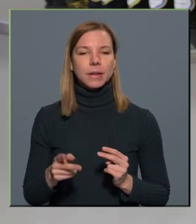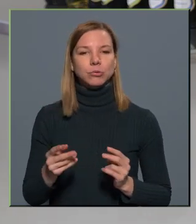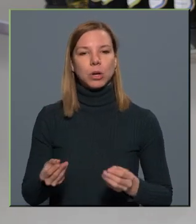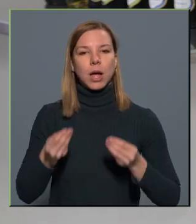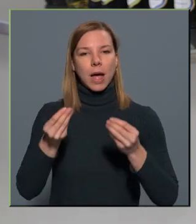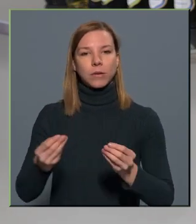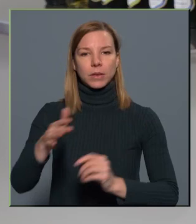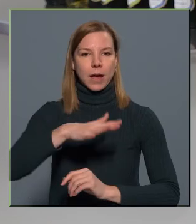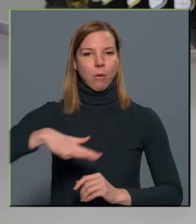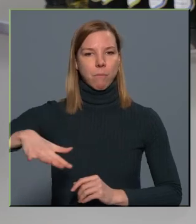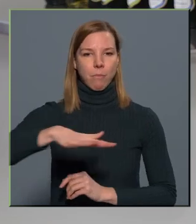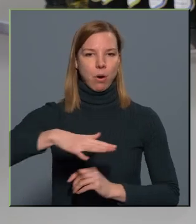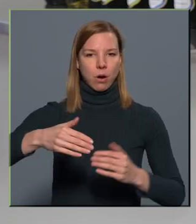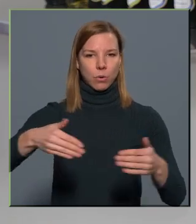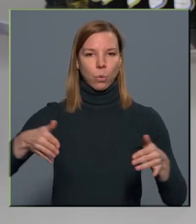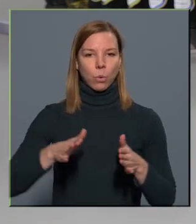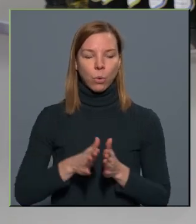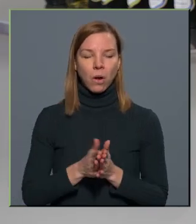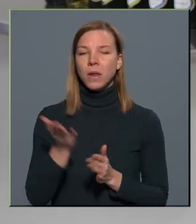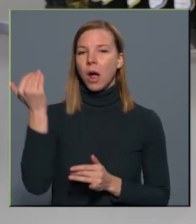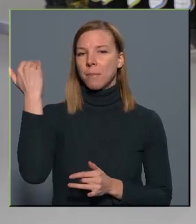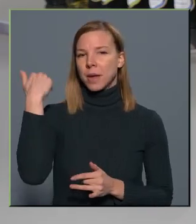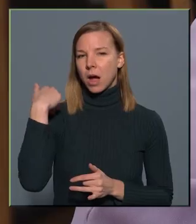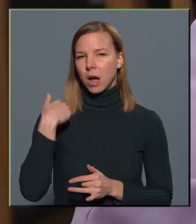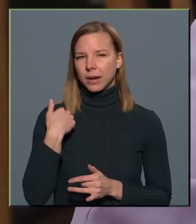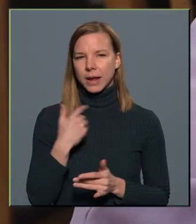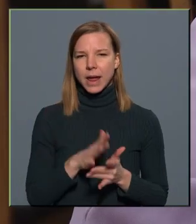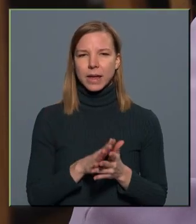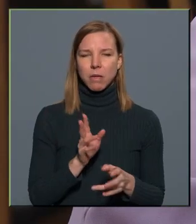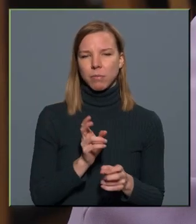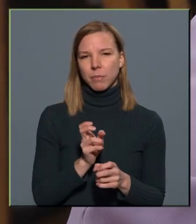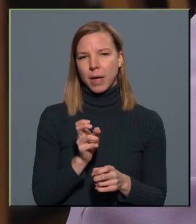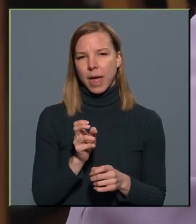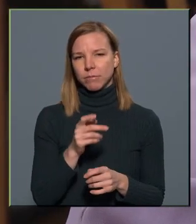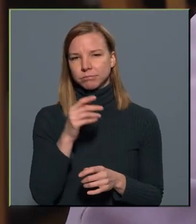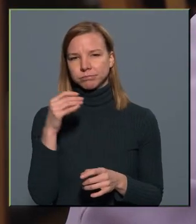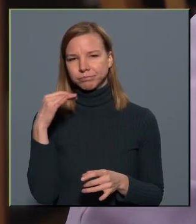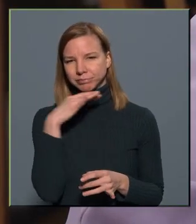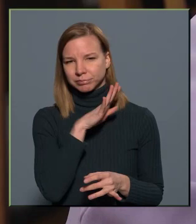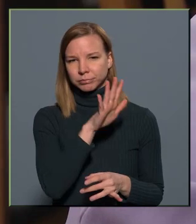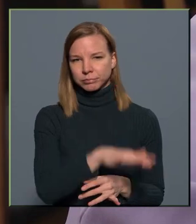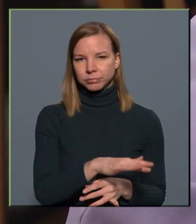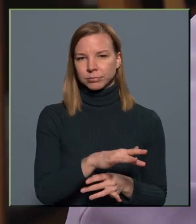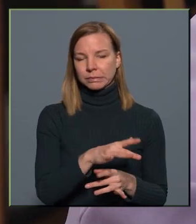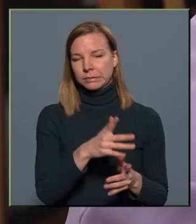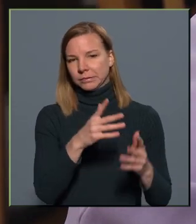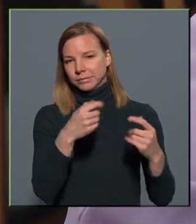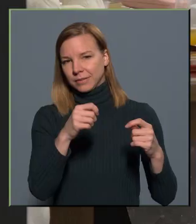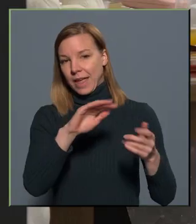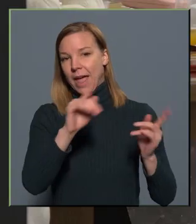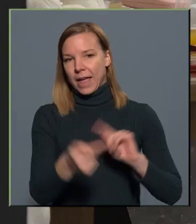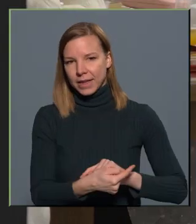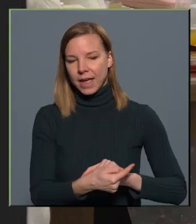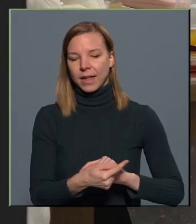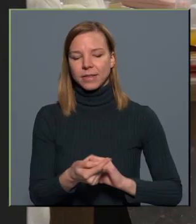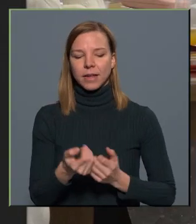park, ami a régi kis lepusztult, nem is tudom minek nevezzem, helyett egy gyönyörű szép